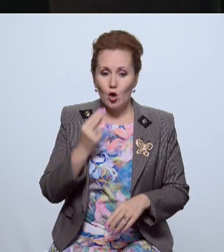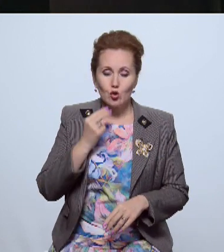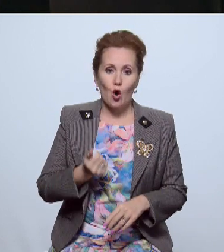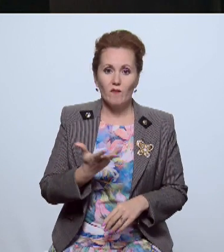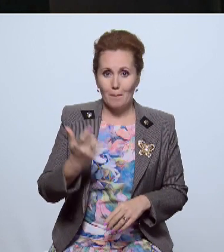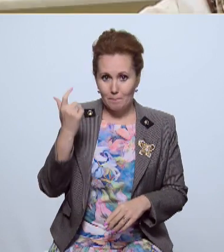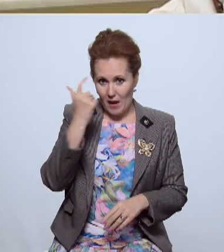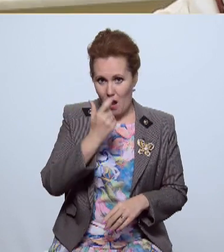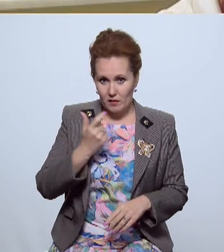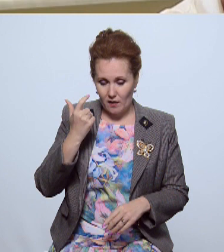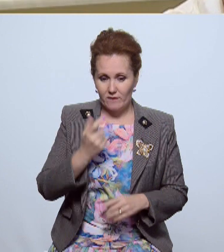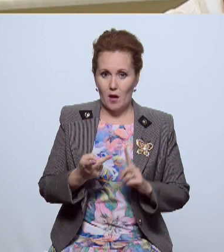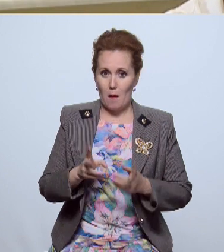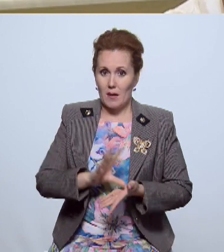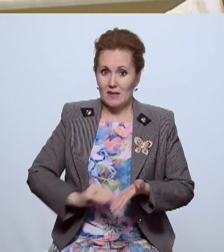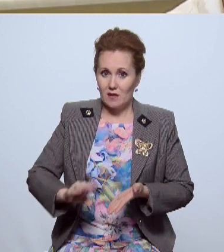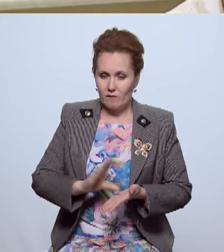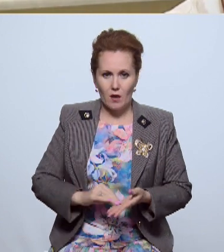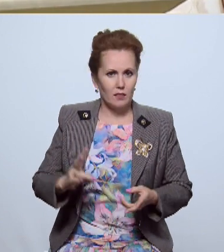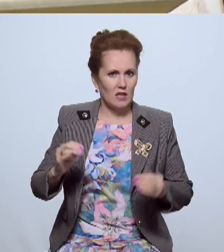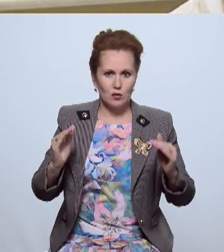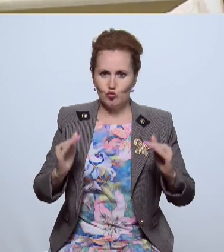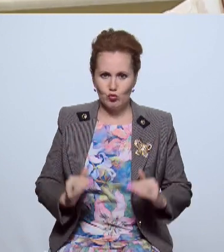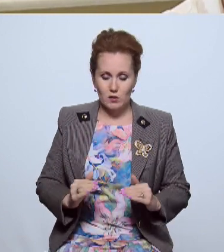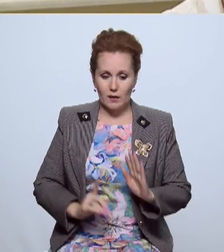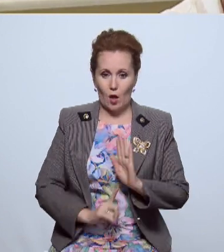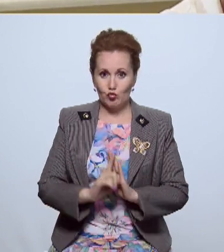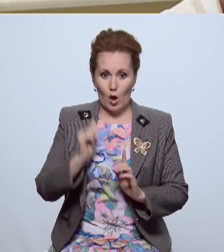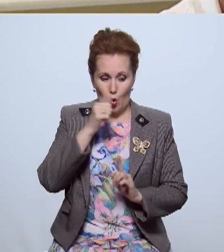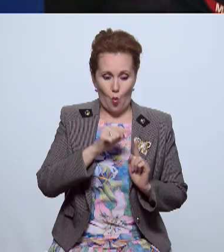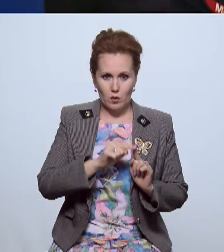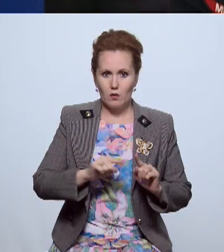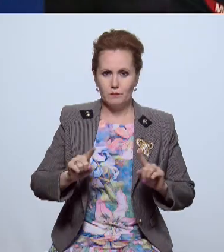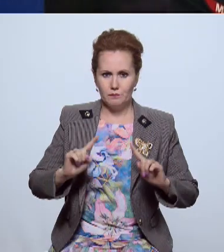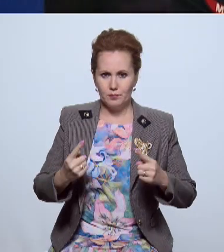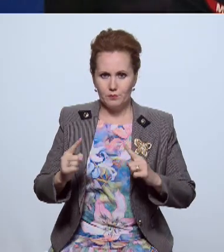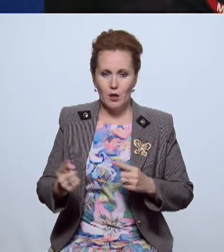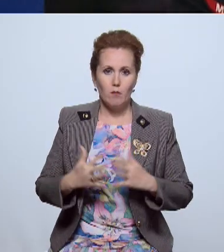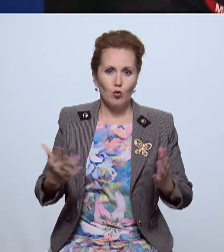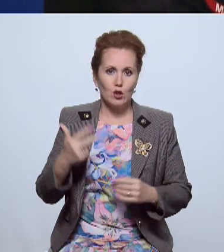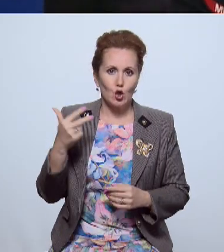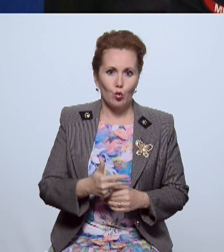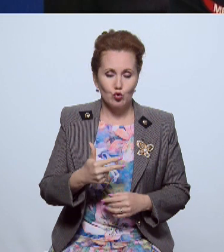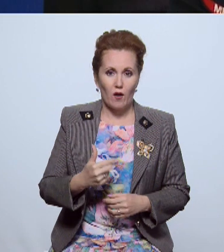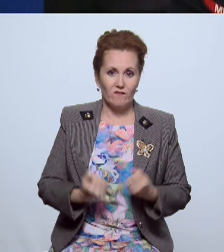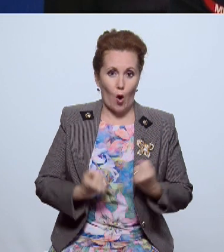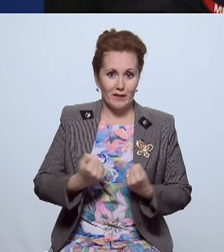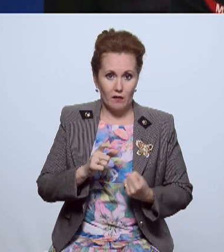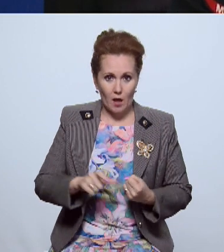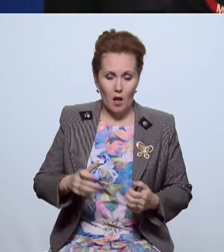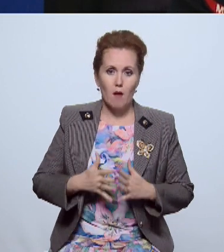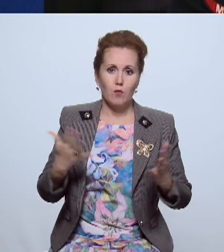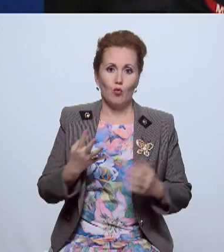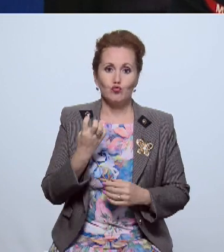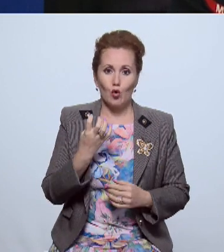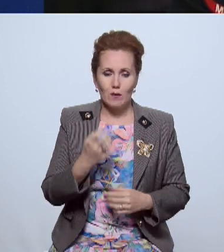пьяных водителей-рецидивистов республики не снижается. Так, с начала года они уже задержали более 3000 водителей под шофе. Более